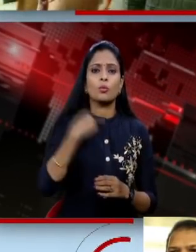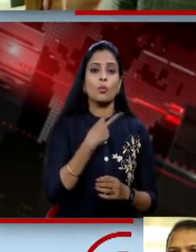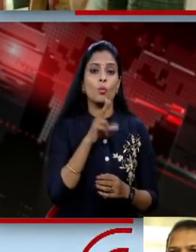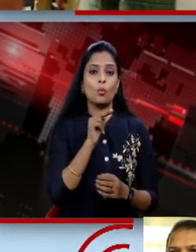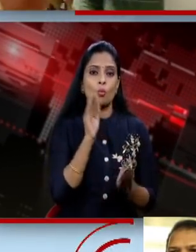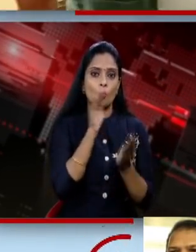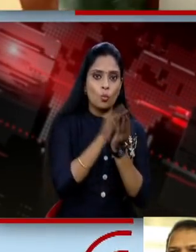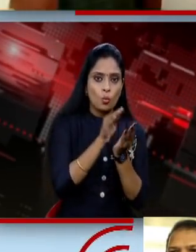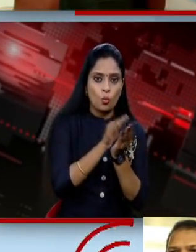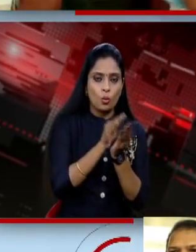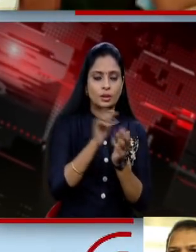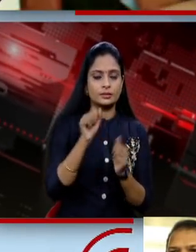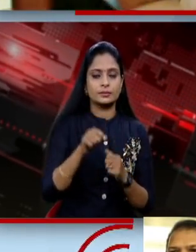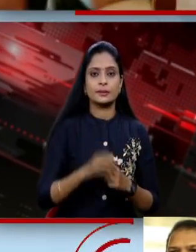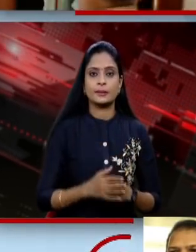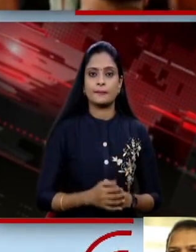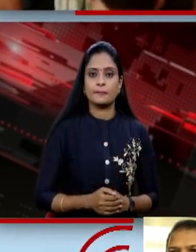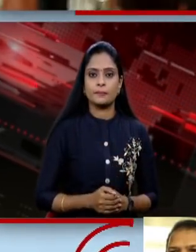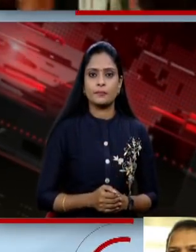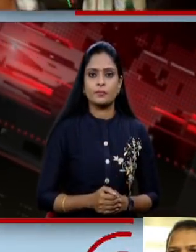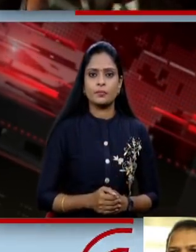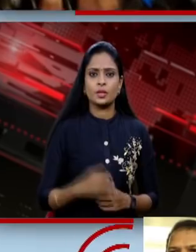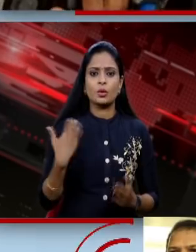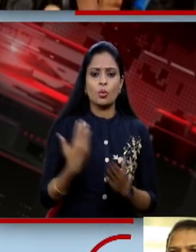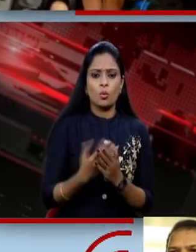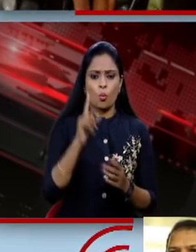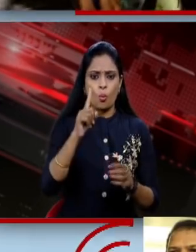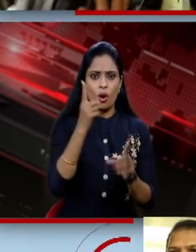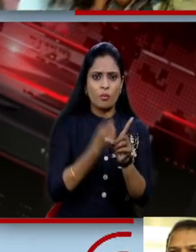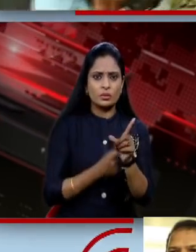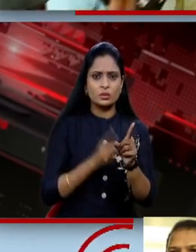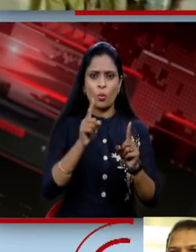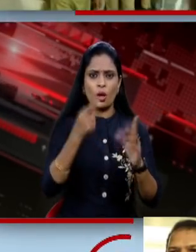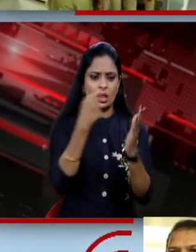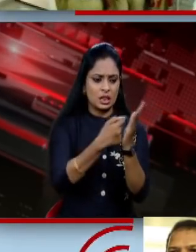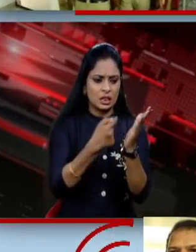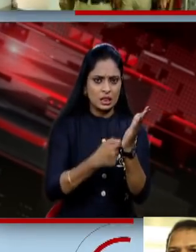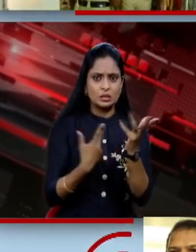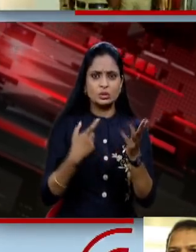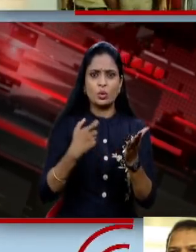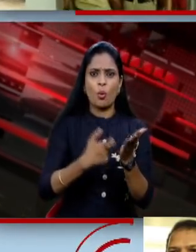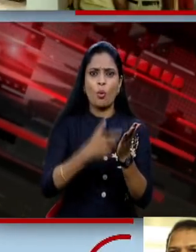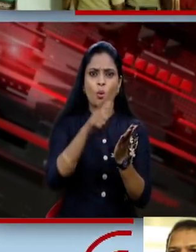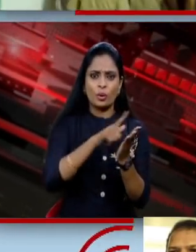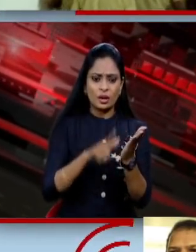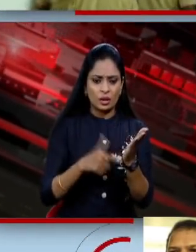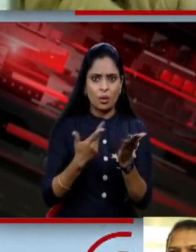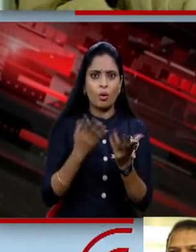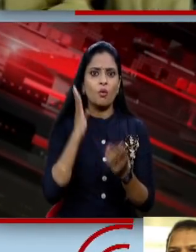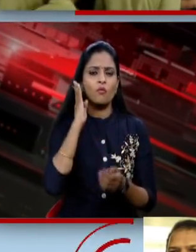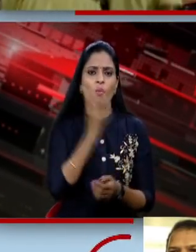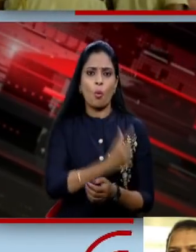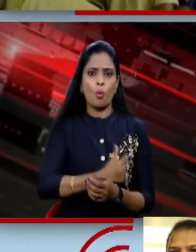ക്ലിപ്പുകളിൽ ഒരെണ്ണമാണ്. പിന്നെ അതുപോലെ തന്നെ ഒരു വർഷം ഒരു ലിസ്റ്റും ഉണ്ടാക്കരുത്, ഒരു റെക്കോർഡും ഉണ്ടാക്കരുത്, ഫോൺ യൂസ് ചെയ്യരുത്.